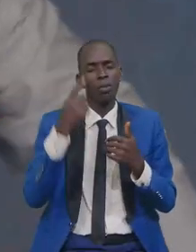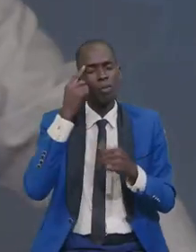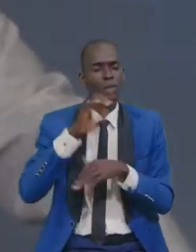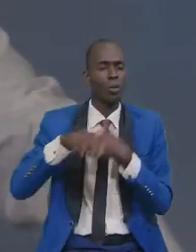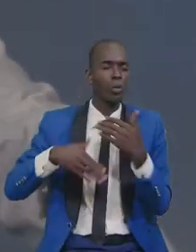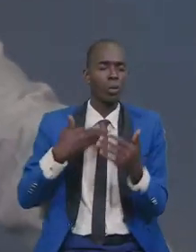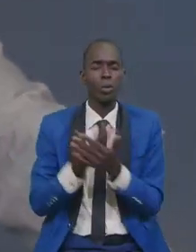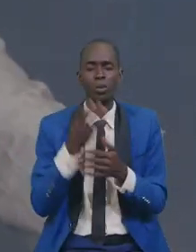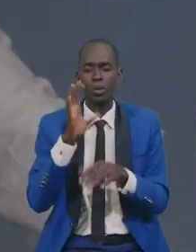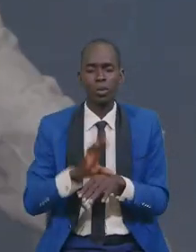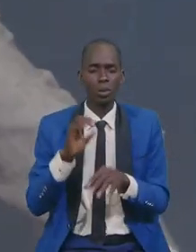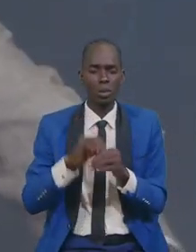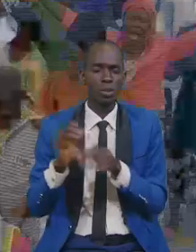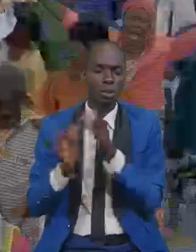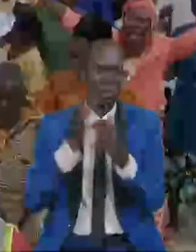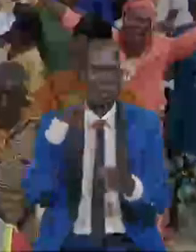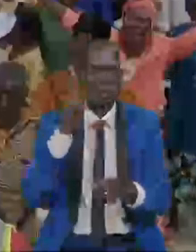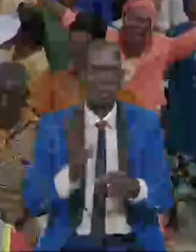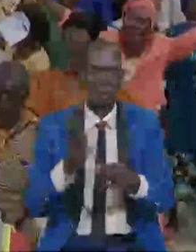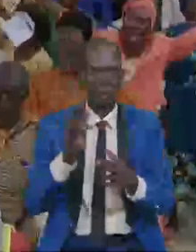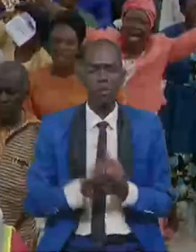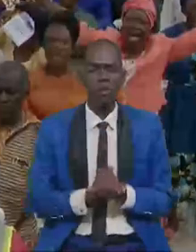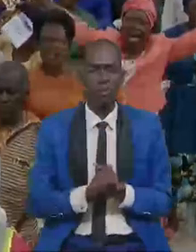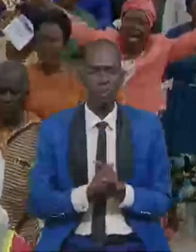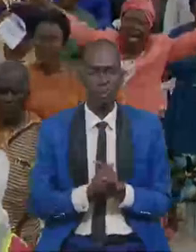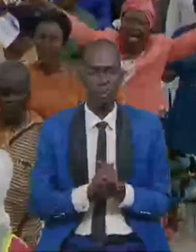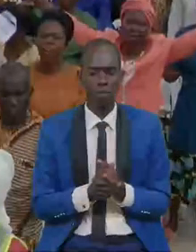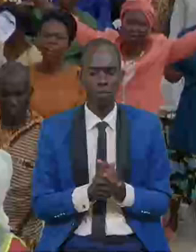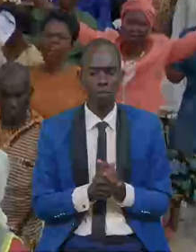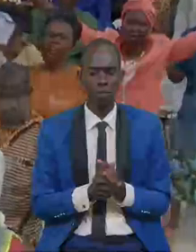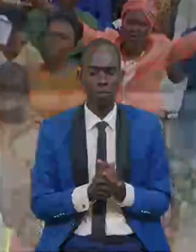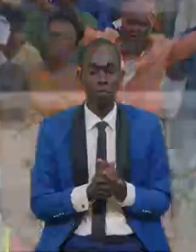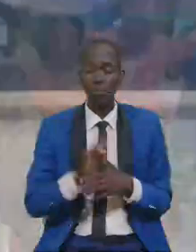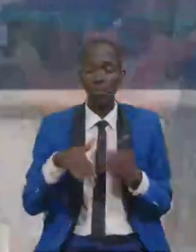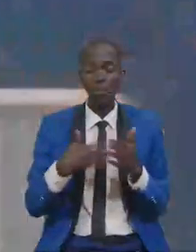as pour toute l'Église au nom de Jésus.